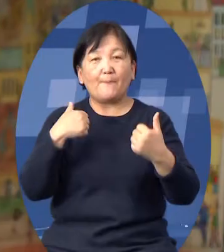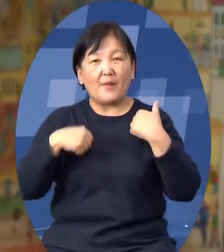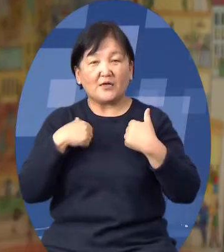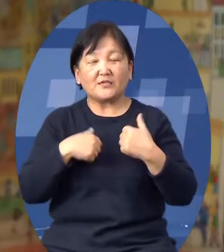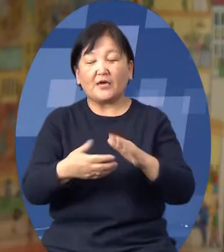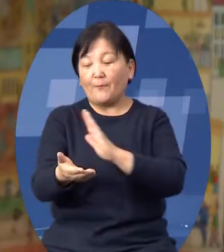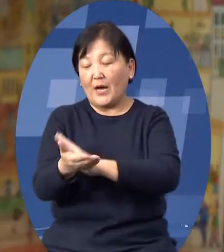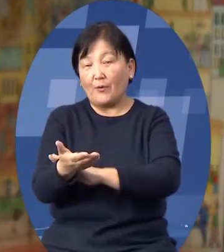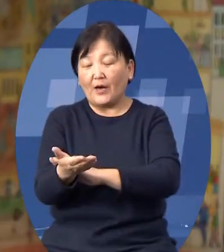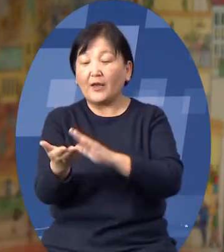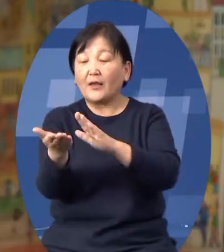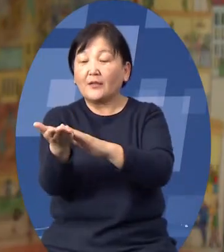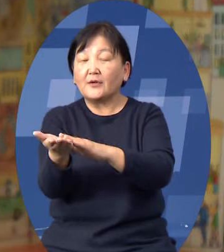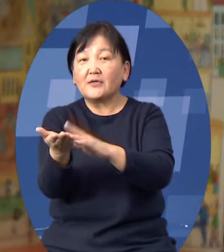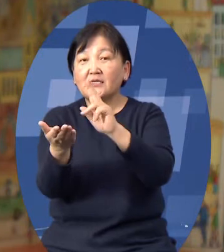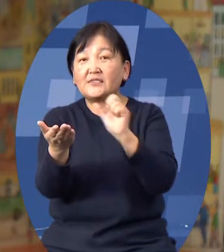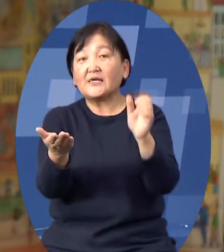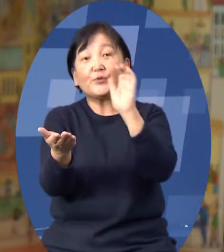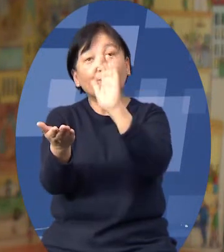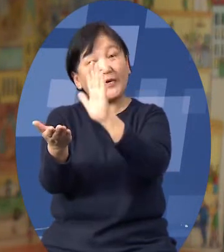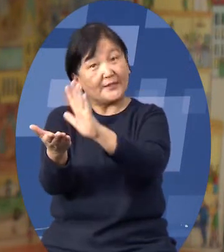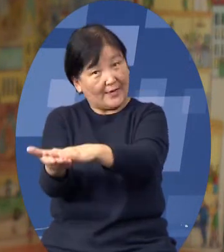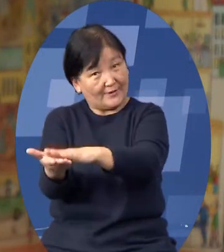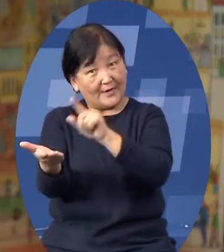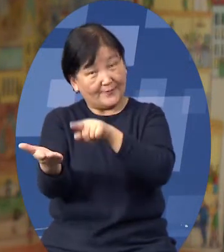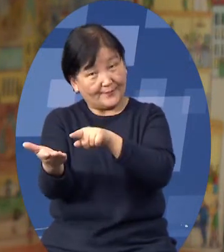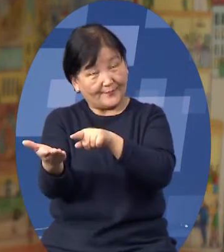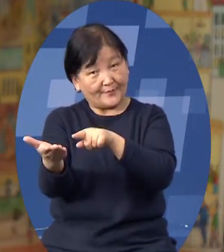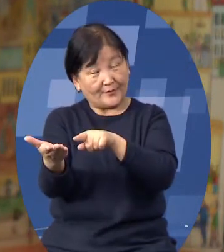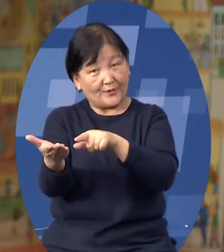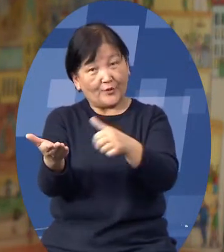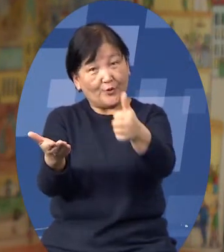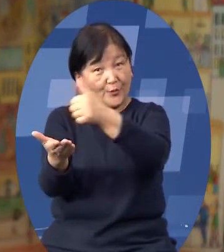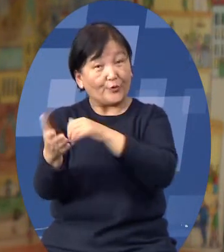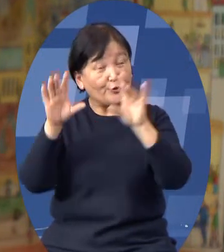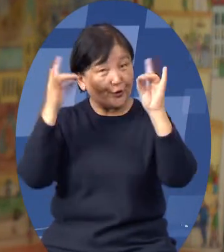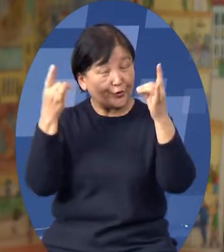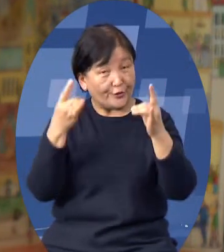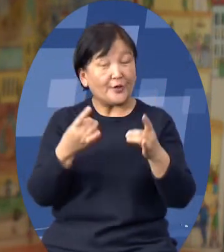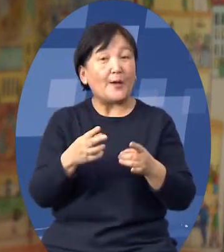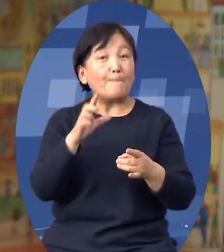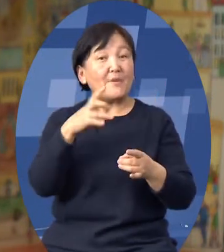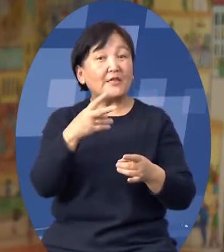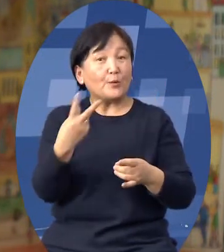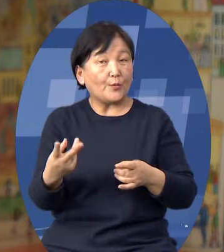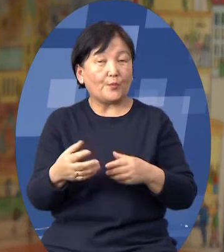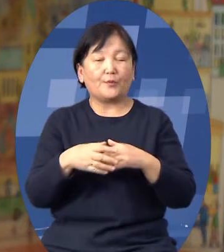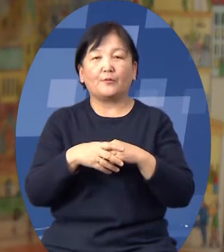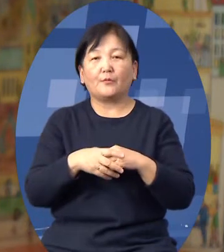За, багш нь ингээд баруун гарынхаа алган дээр цаасаа тавьчихлаа. Одоо бүгдээрээ тоглоход бэлэн үү?